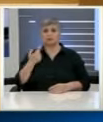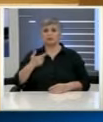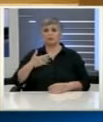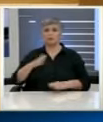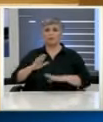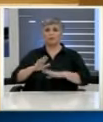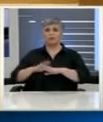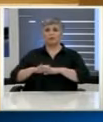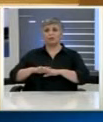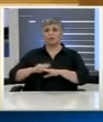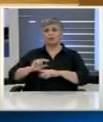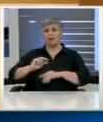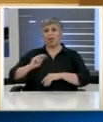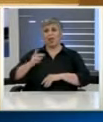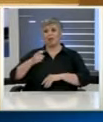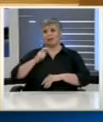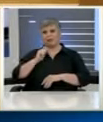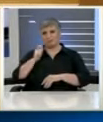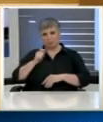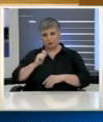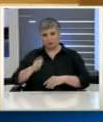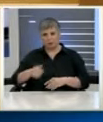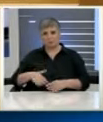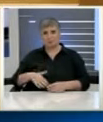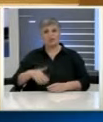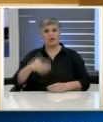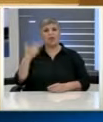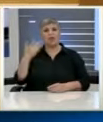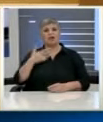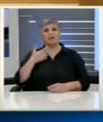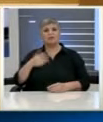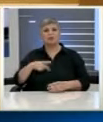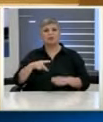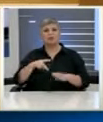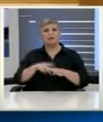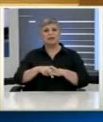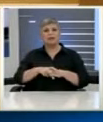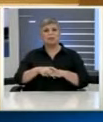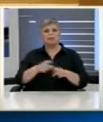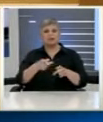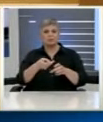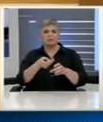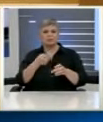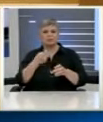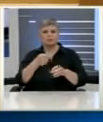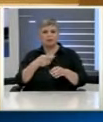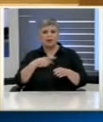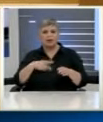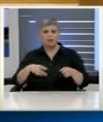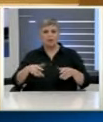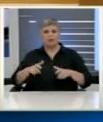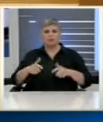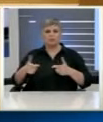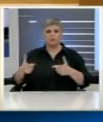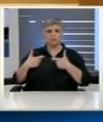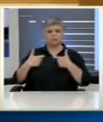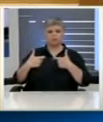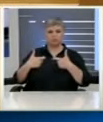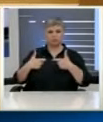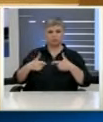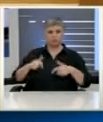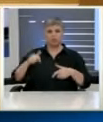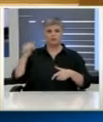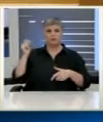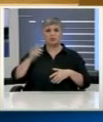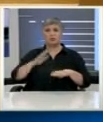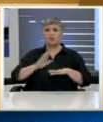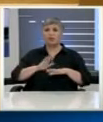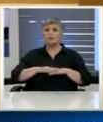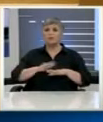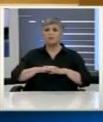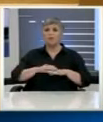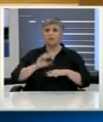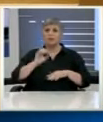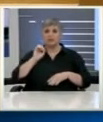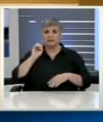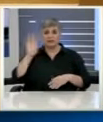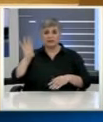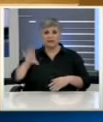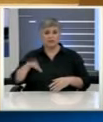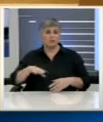controls φταίνε οι κακοί ξένοι και όχι εσείς ο κύριος βαρουφάκης και το έγκλημα του δημοψηφίσματος